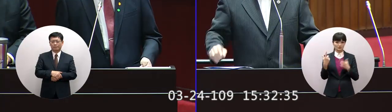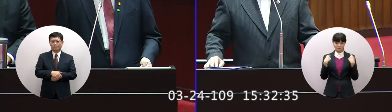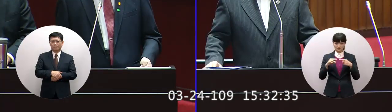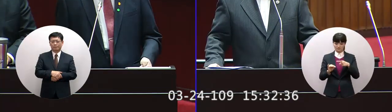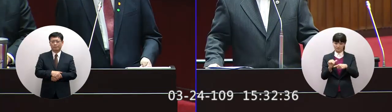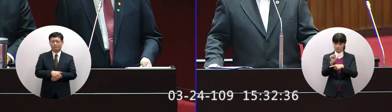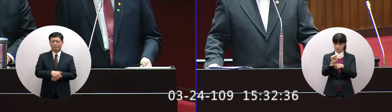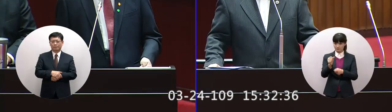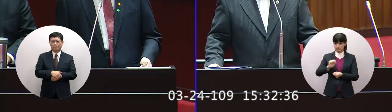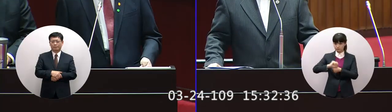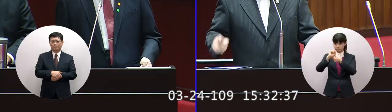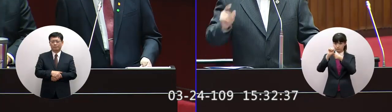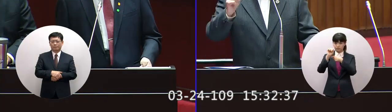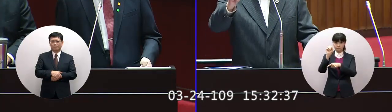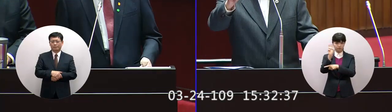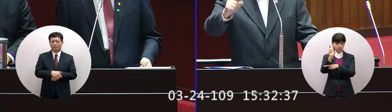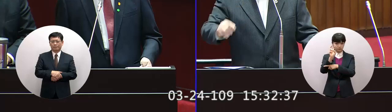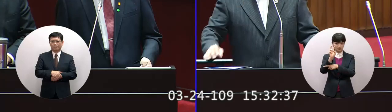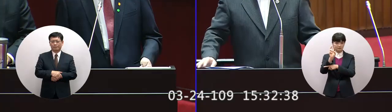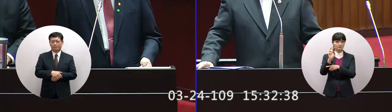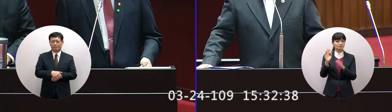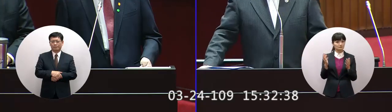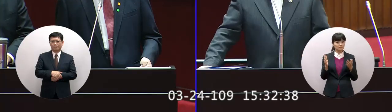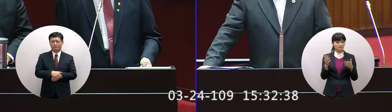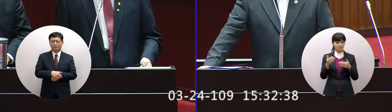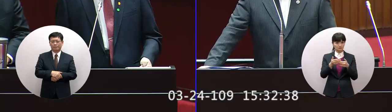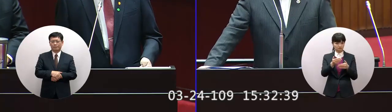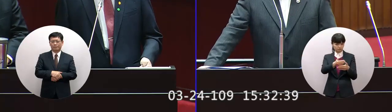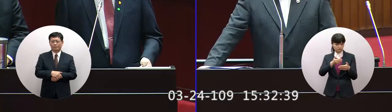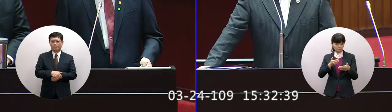到20%，花了多少年？